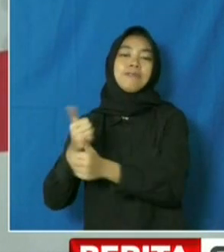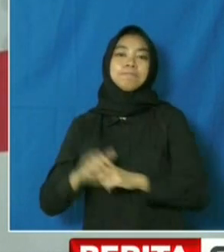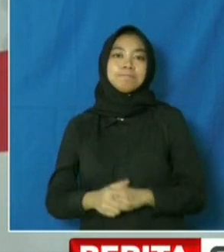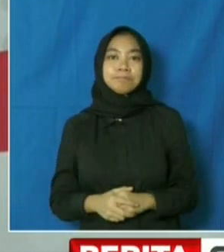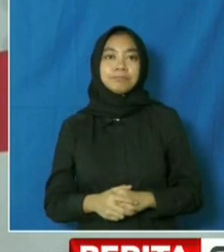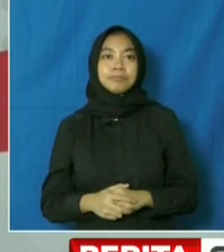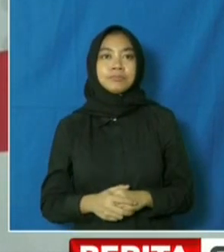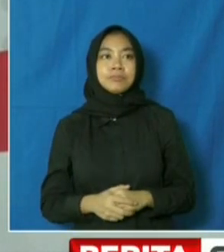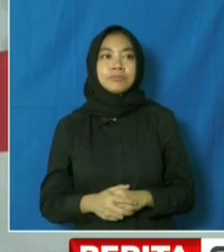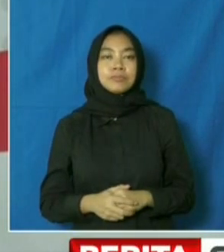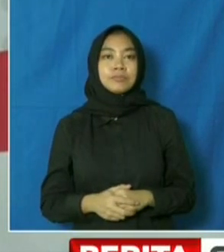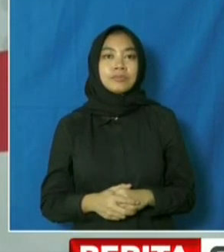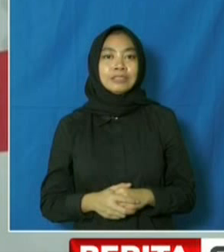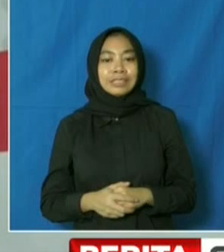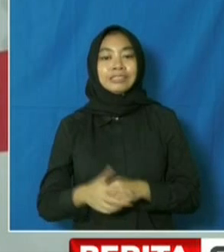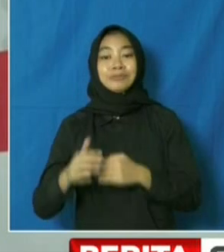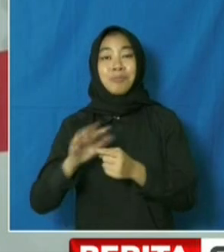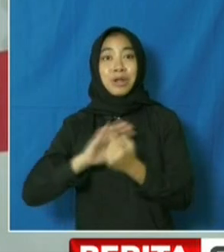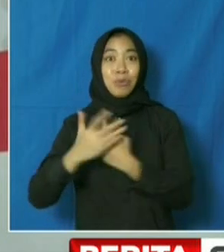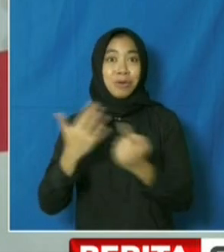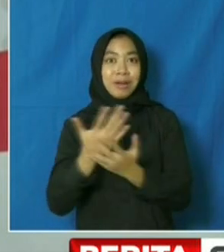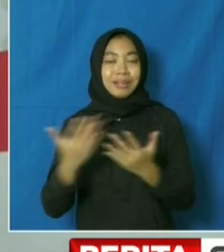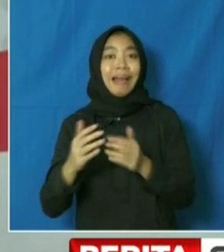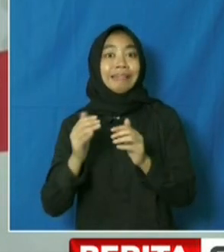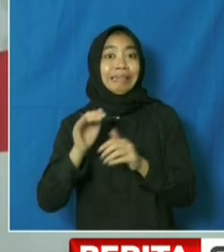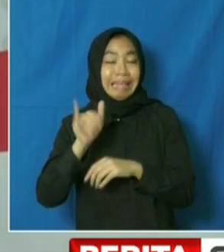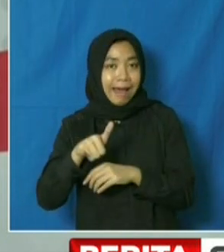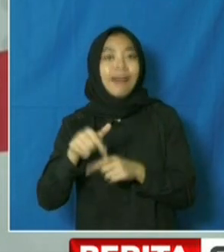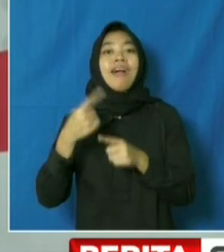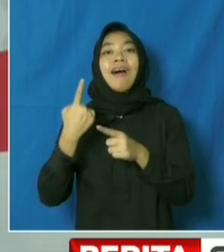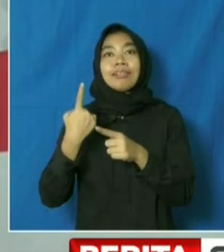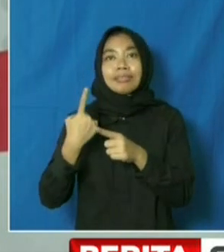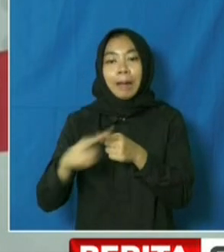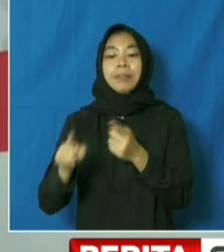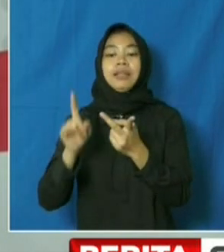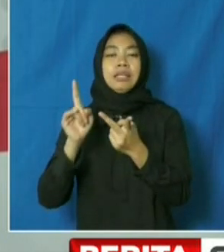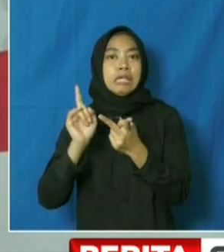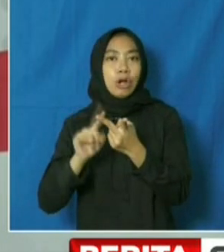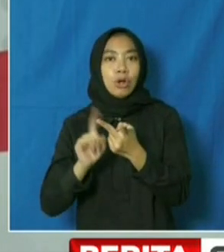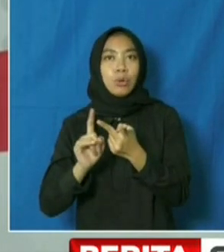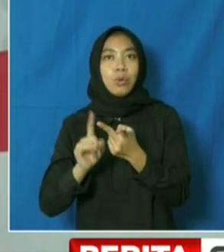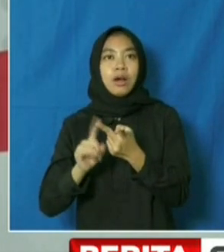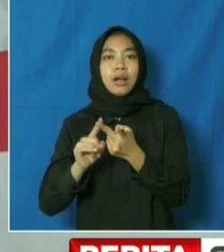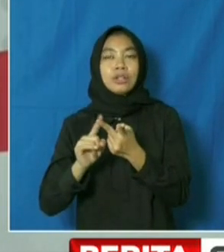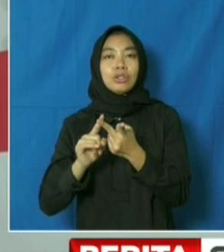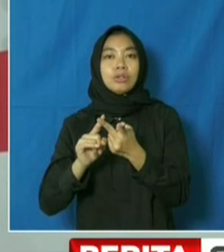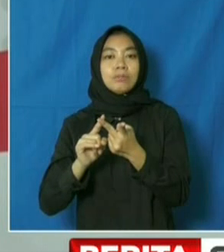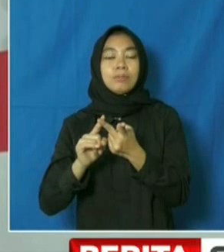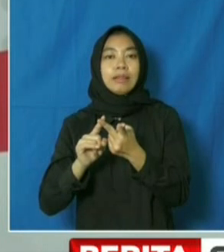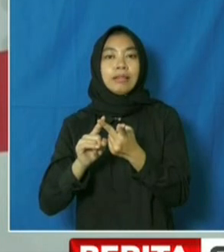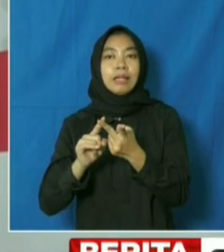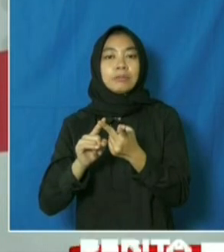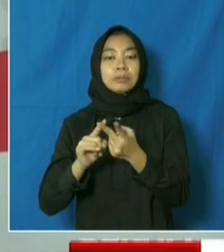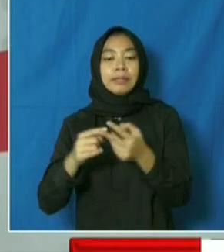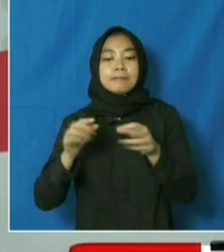agama tetapi pada saat yang sama kita penting untuk meneguhkan komitmen hezuo an-nafsi atau